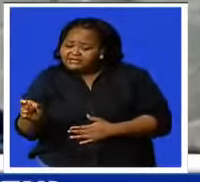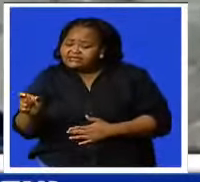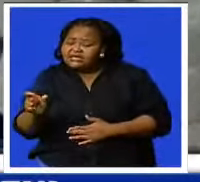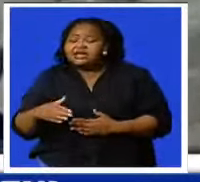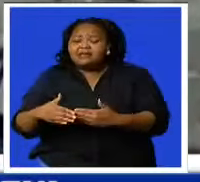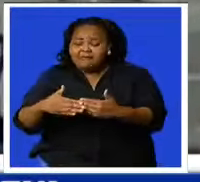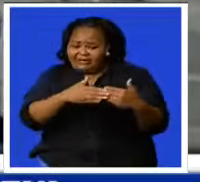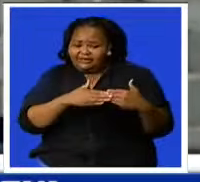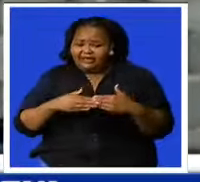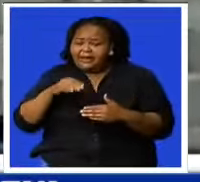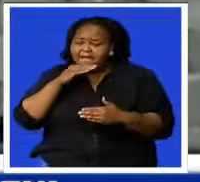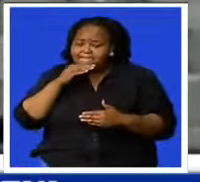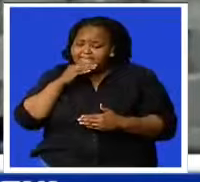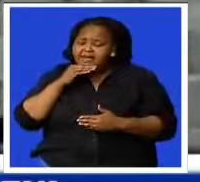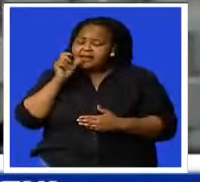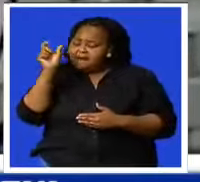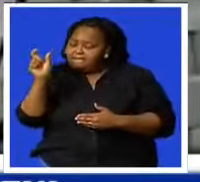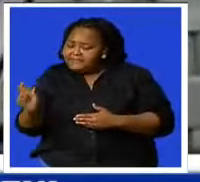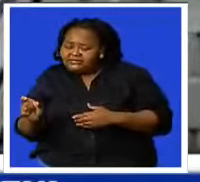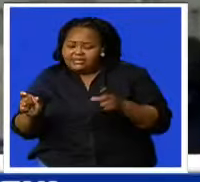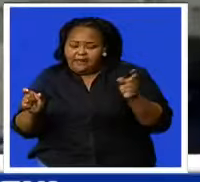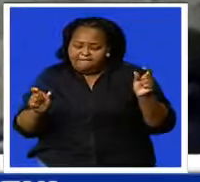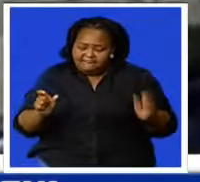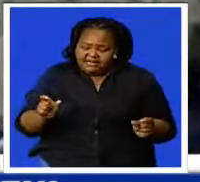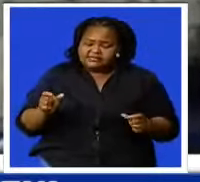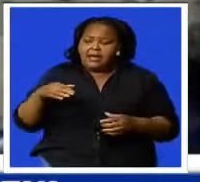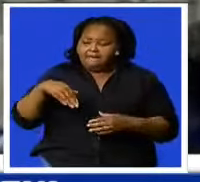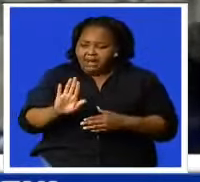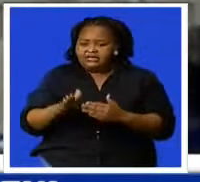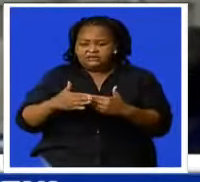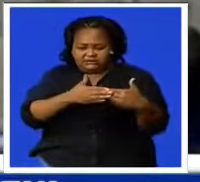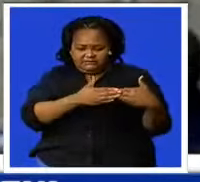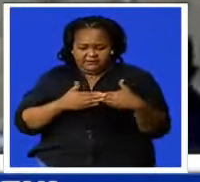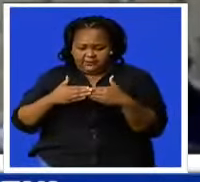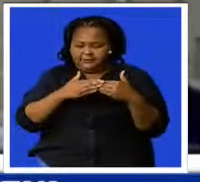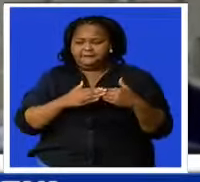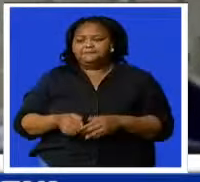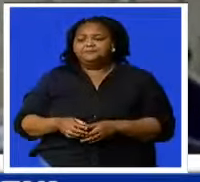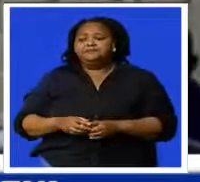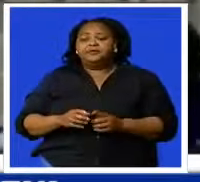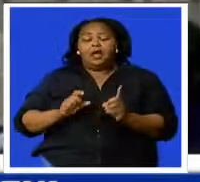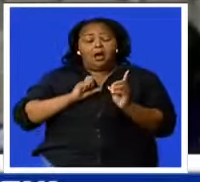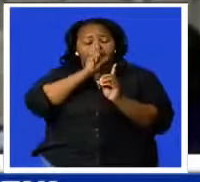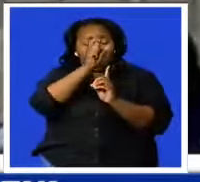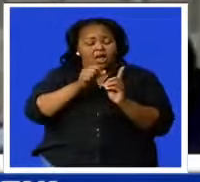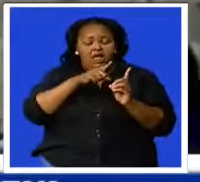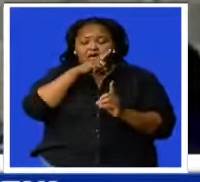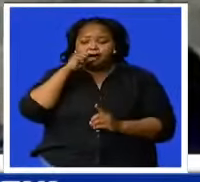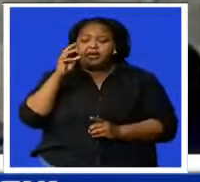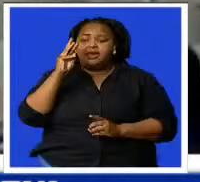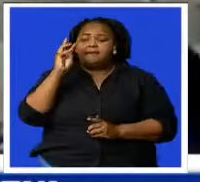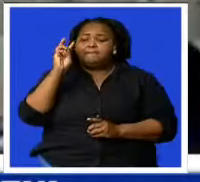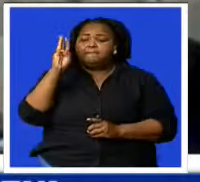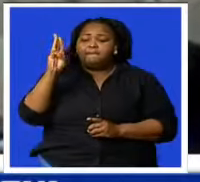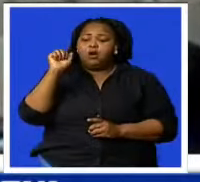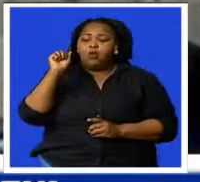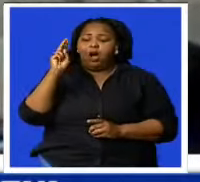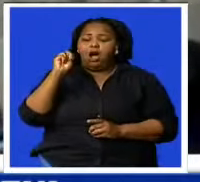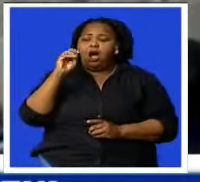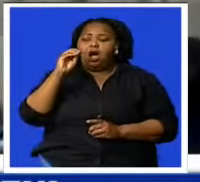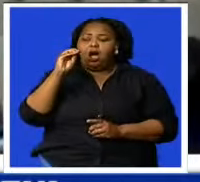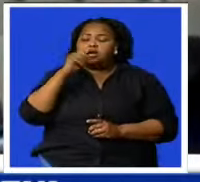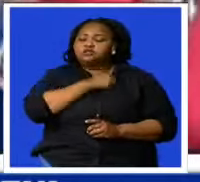eceleni kwakho. Nalo ugcine lolola eceleni kwakho. Wandile Mavuso lobukete ekuchumana ehlangothini loluphunga tehlakalo uthi